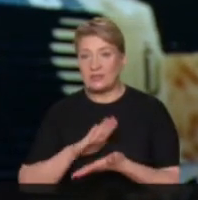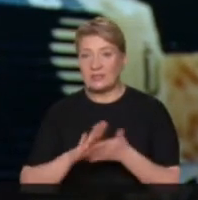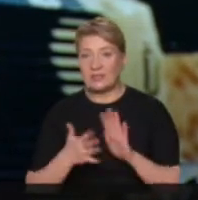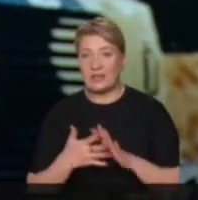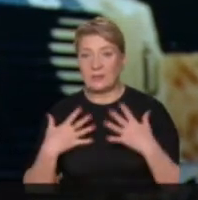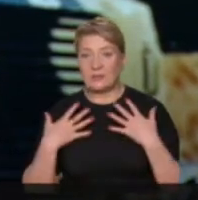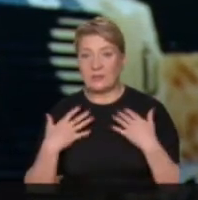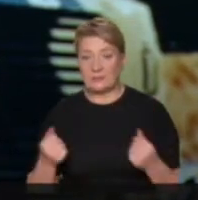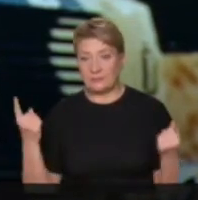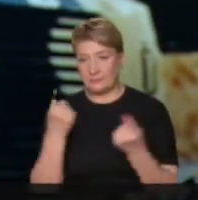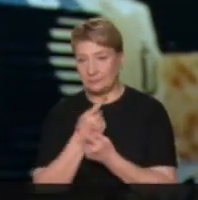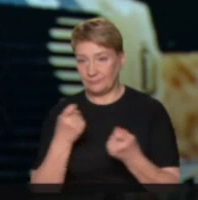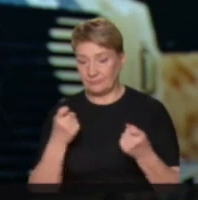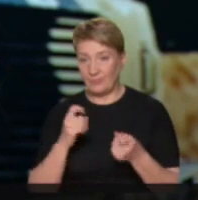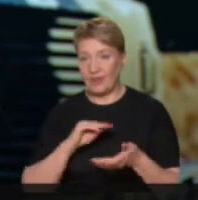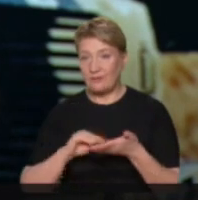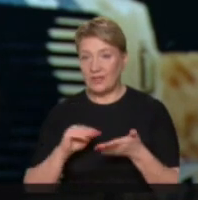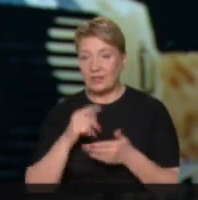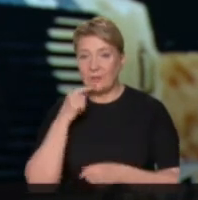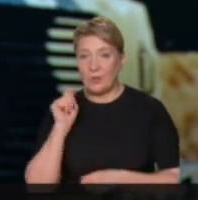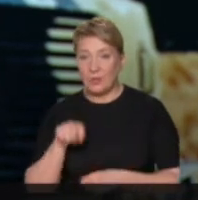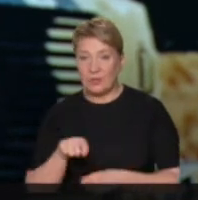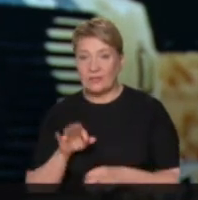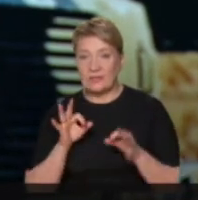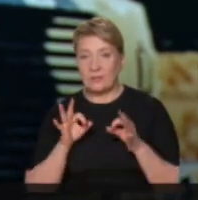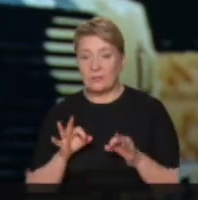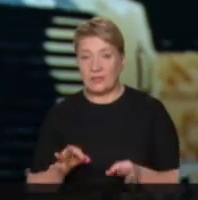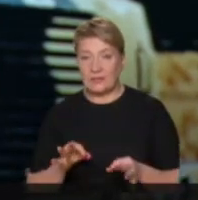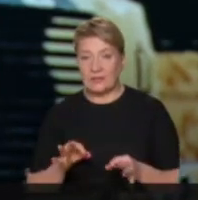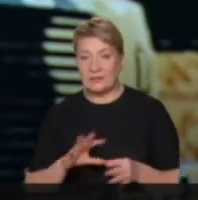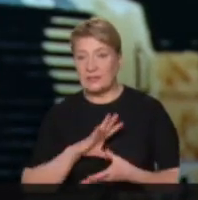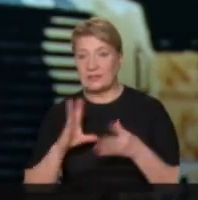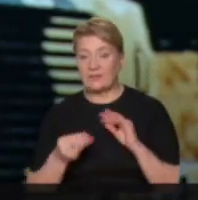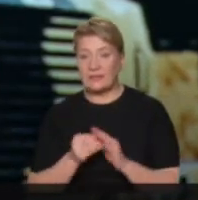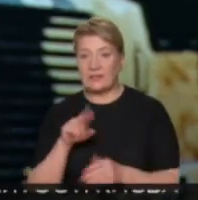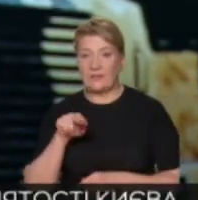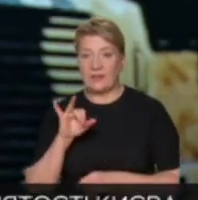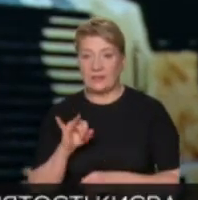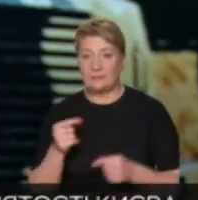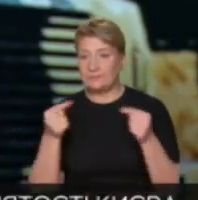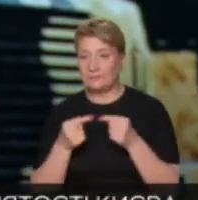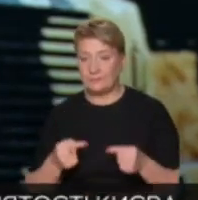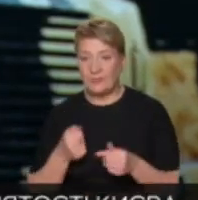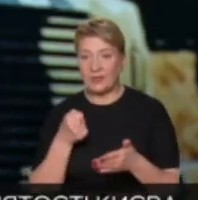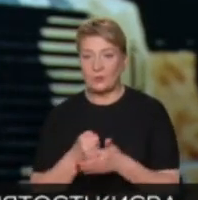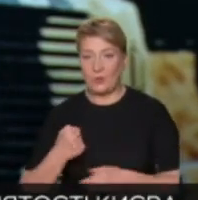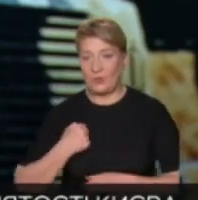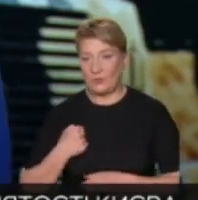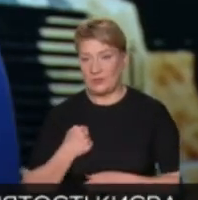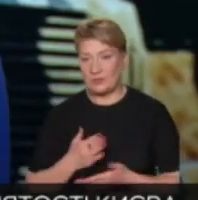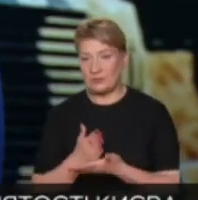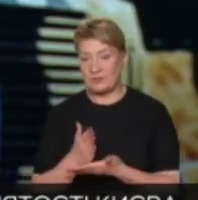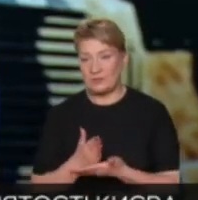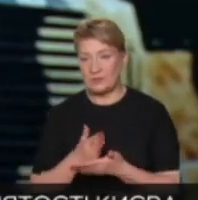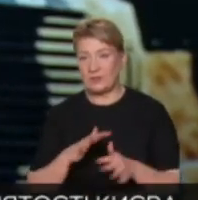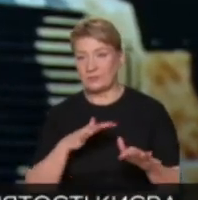і за даними джерел видання Українська правда звільнені вони за висновками ВЛК про непридатність до військової служби із вилученням